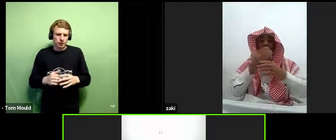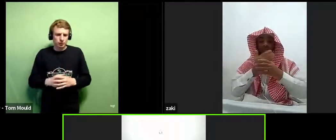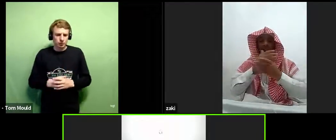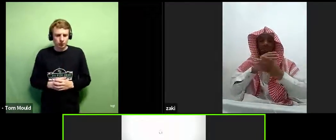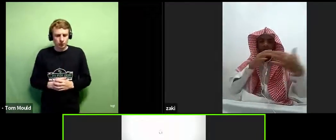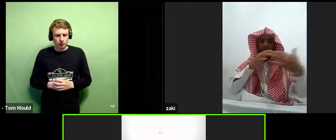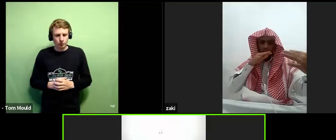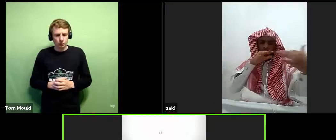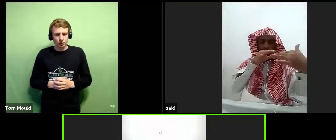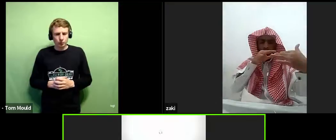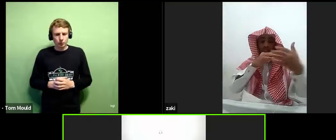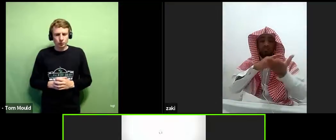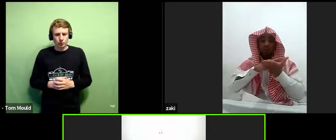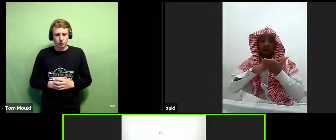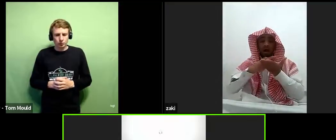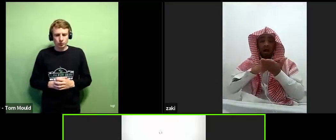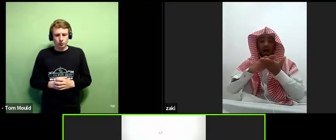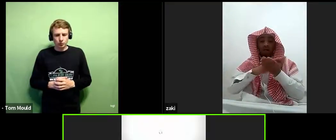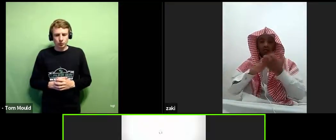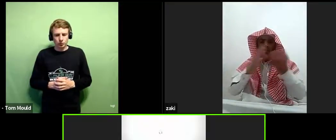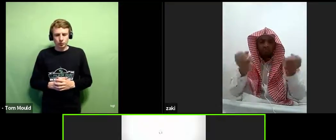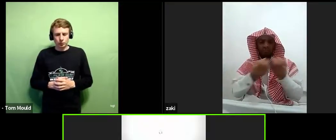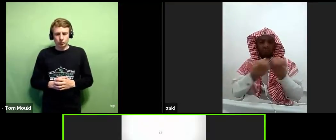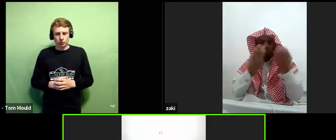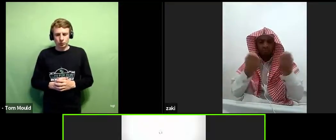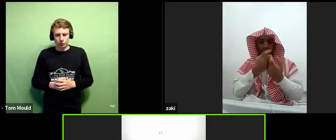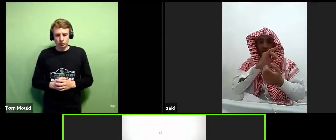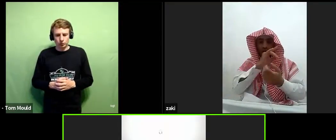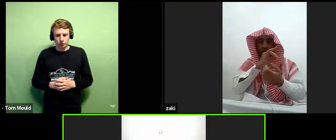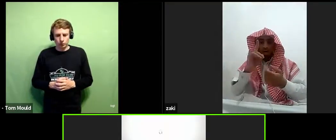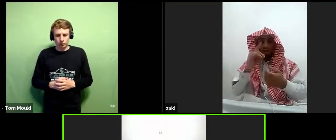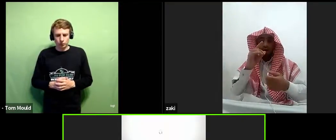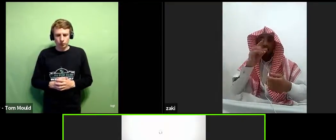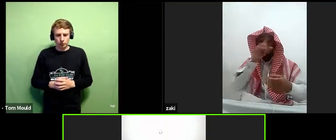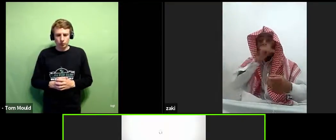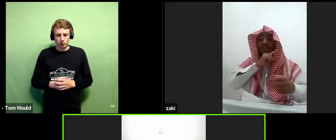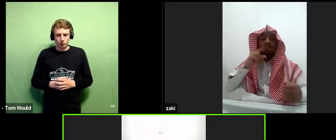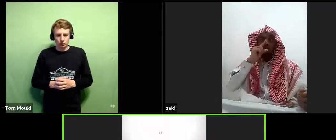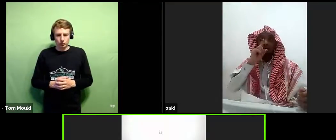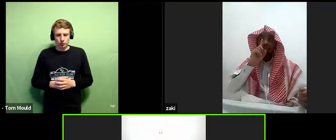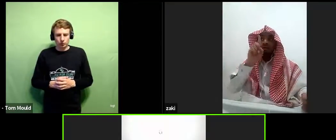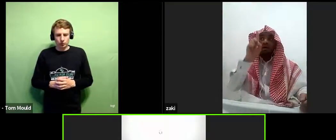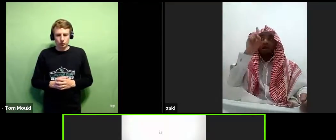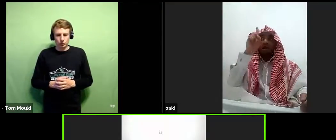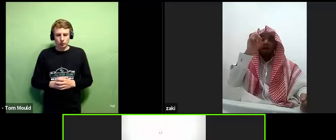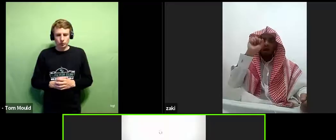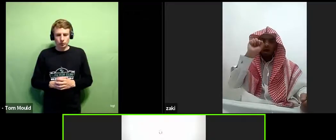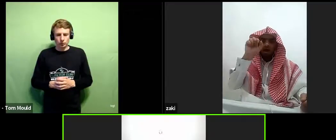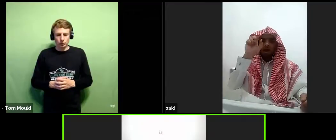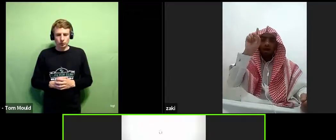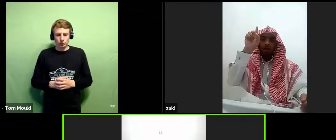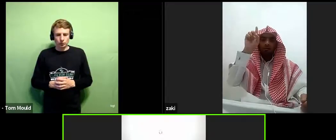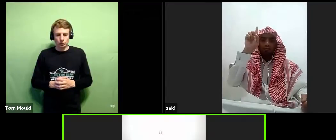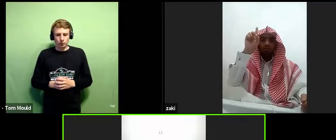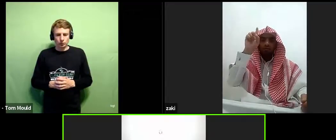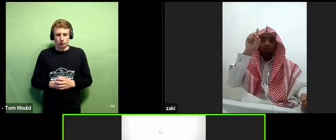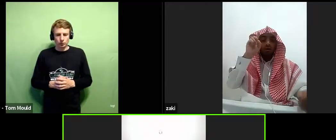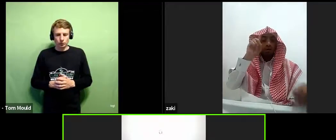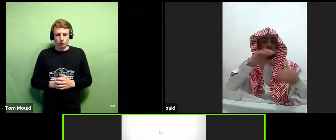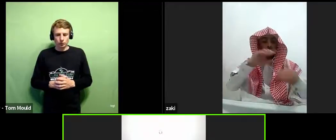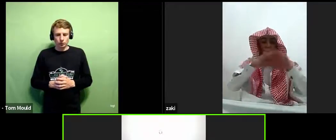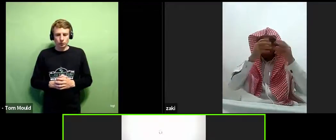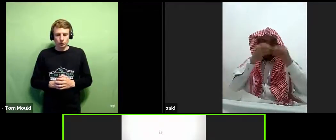فِتْنَةٌ وَيَكُونَ الدِّينُ لِلَّهِ فَإِنْ انْتَهَوْا